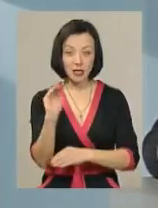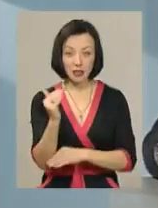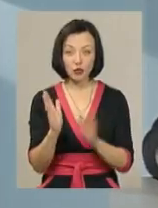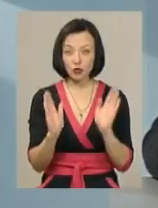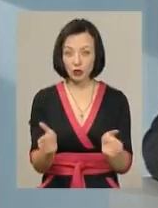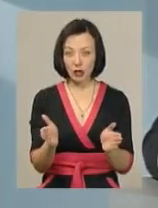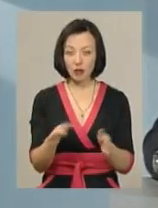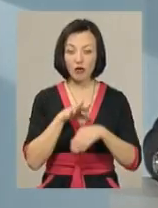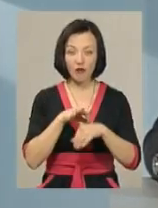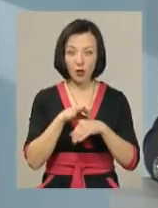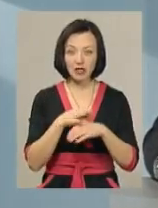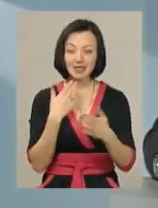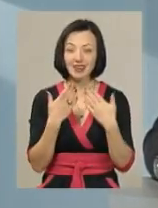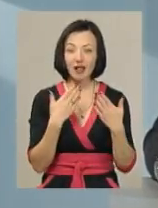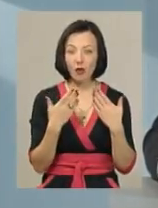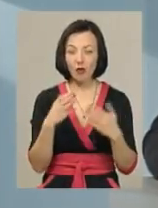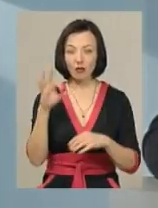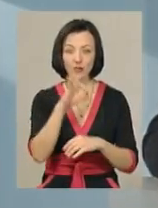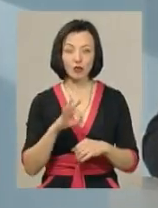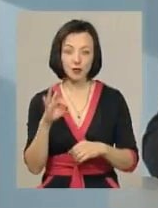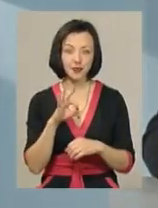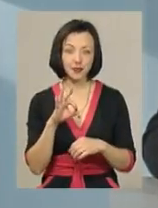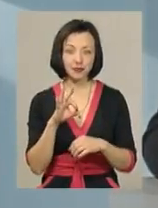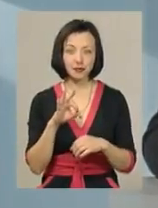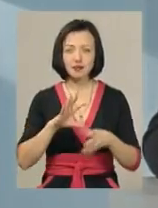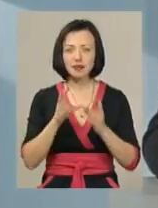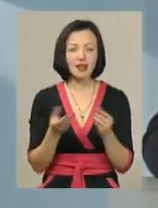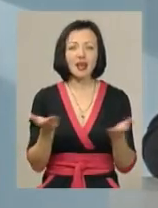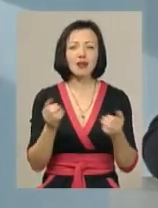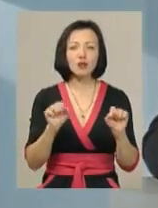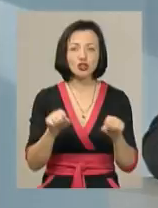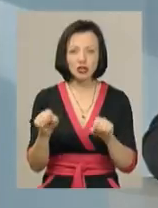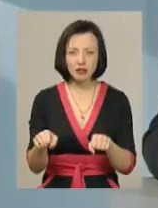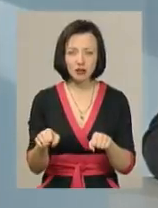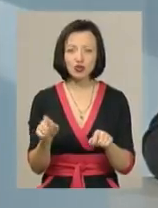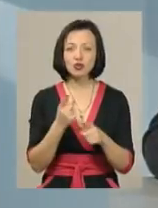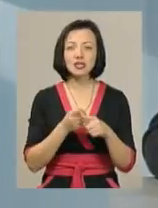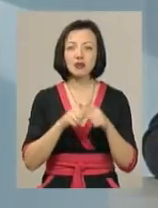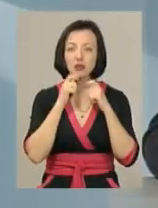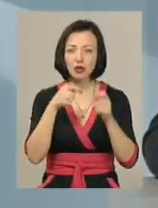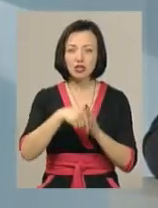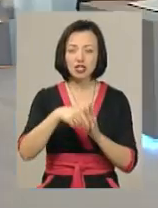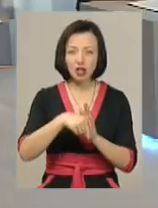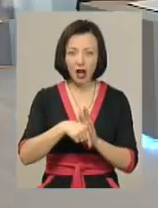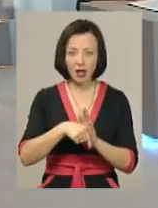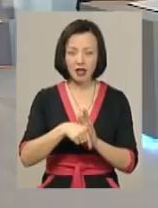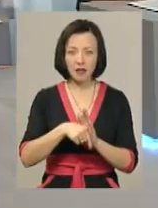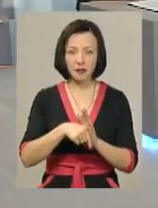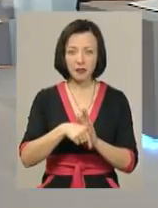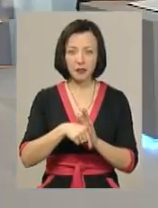ною буде проводитися діалог з приводу того Ну взагалі які є можливості а що цей подарунок означає